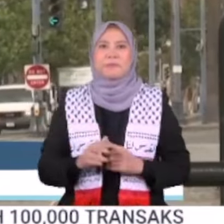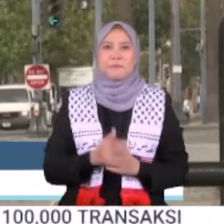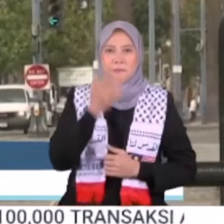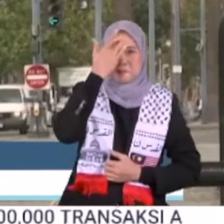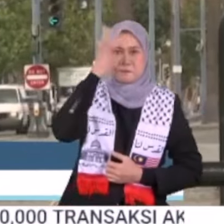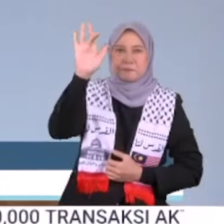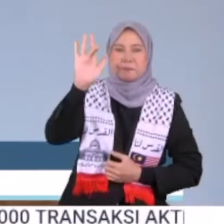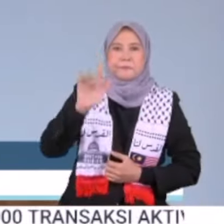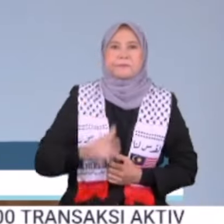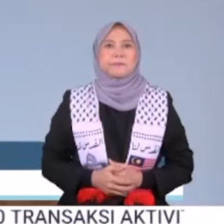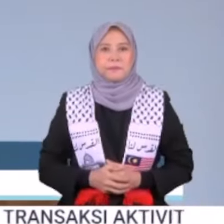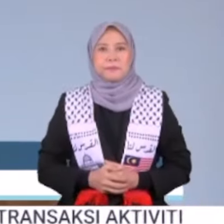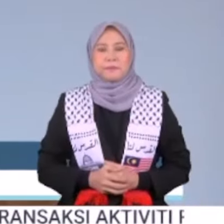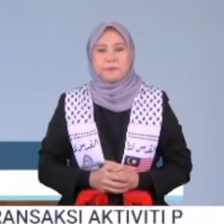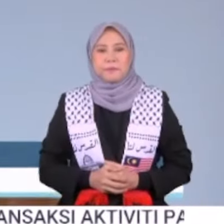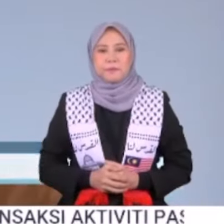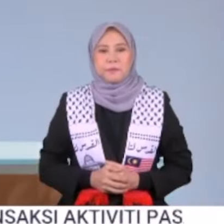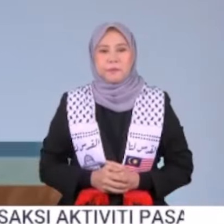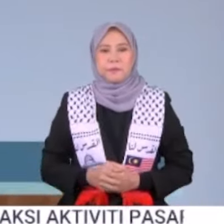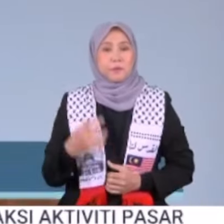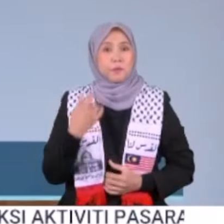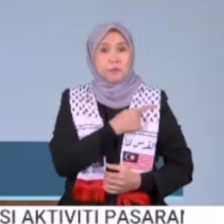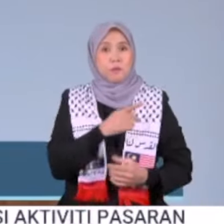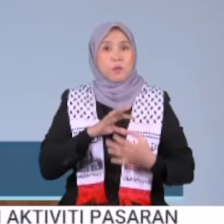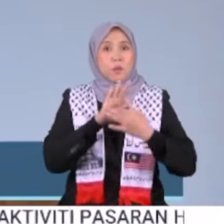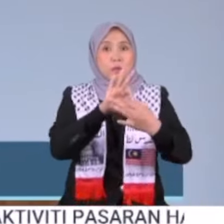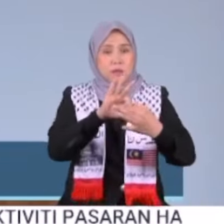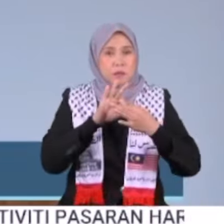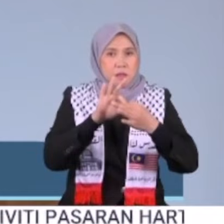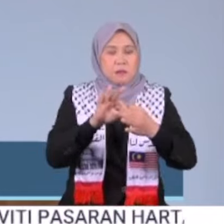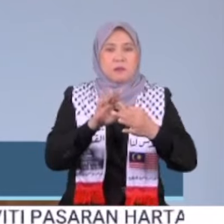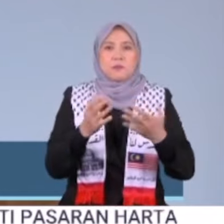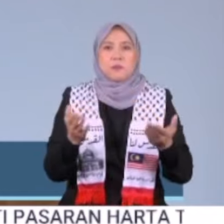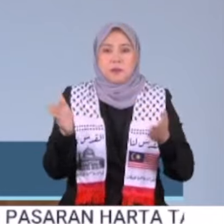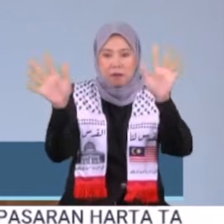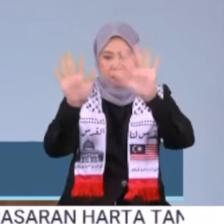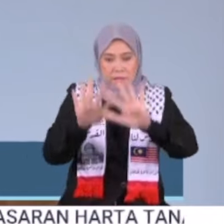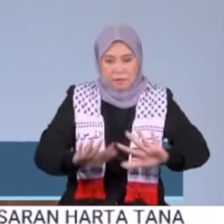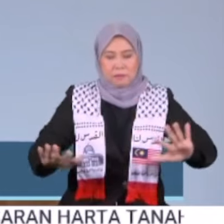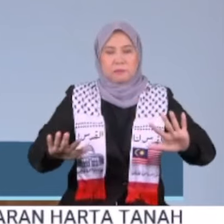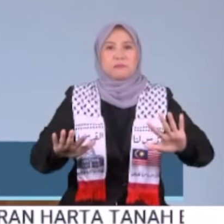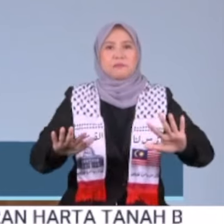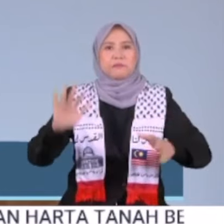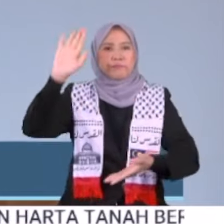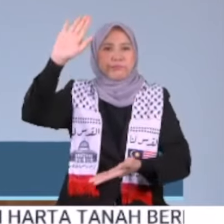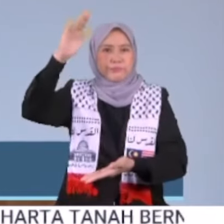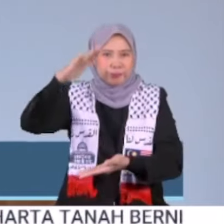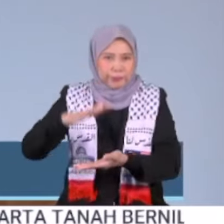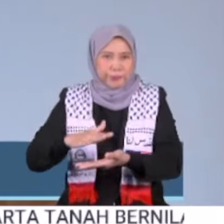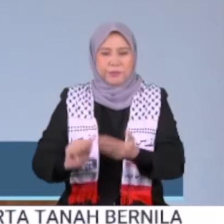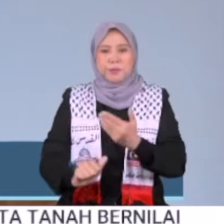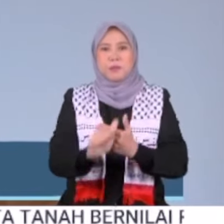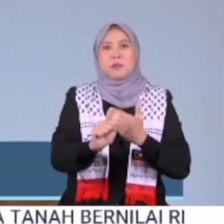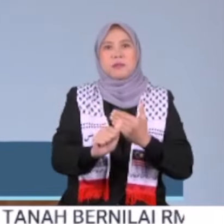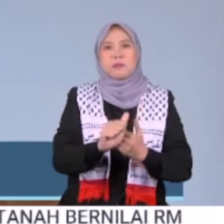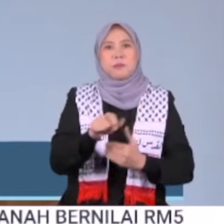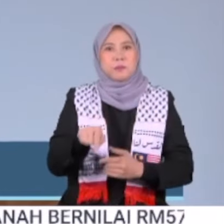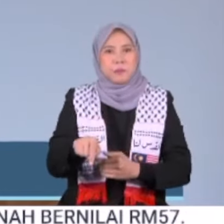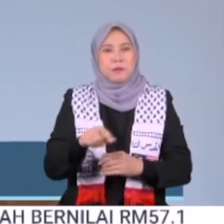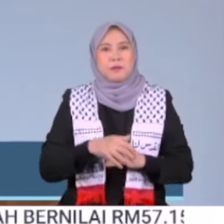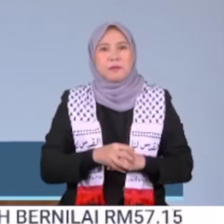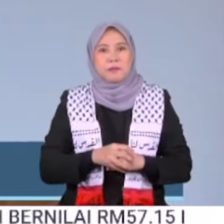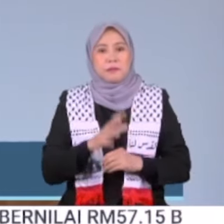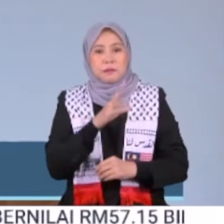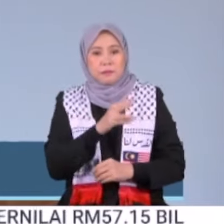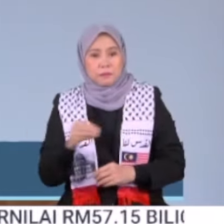bijaksana we work with Asan minim Ris namely Outright confli the